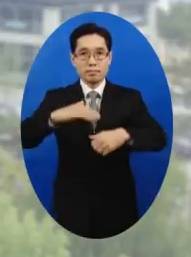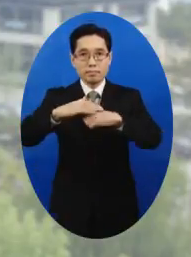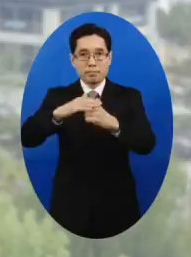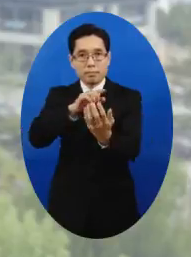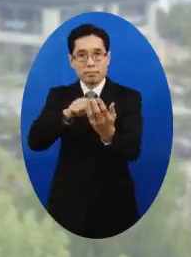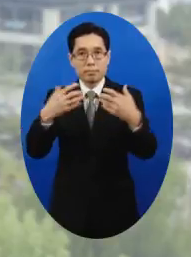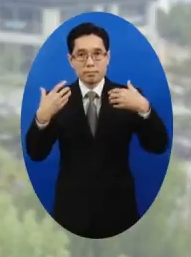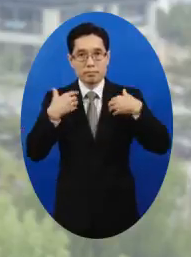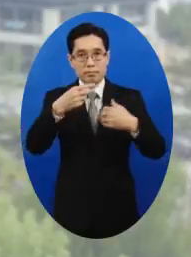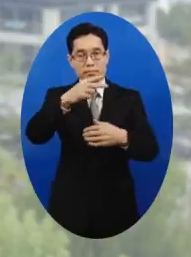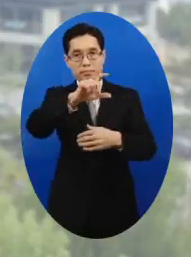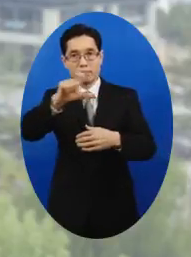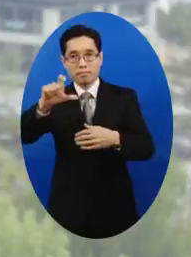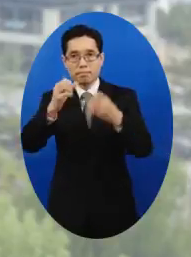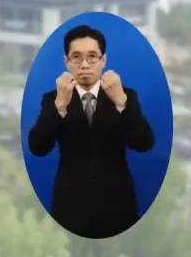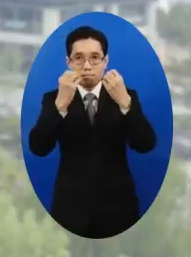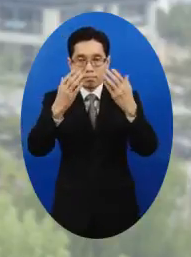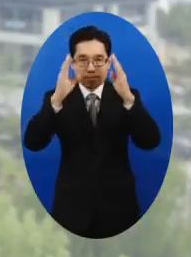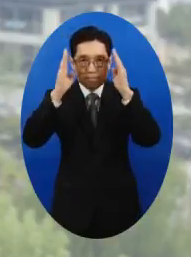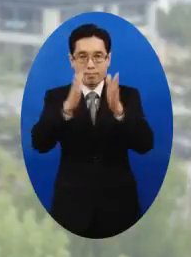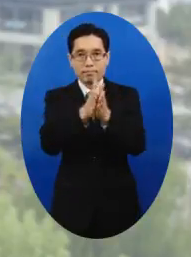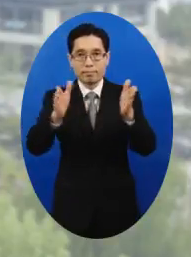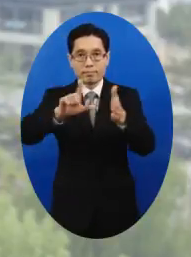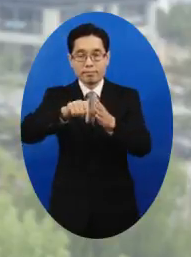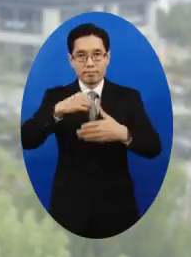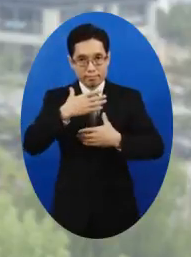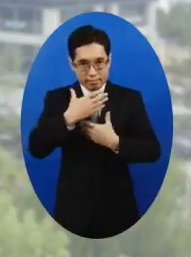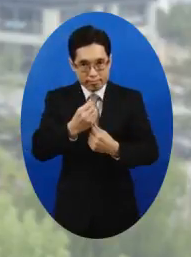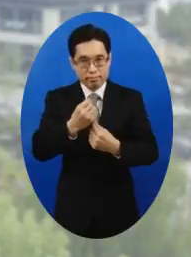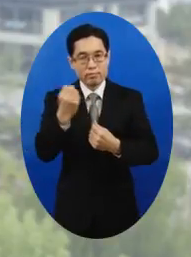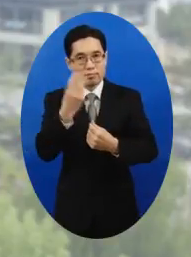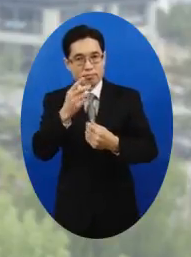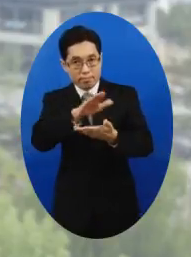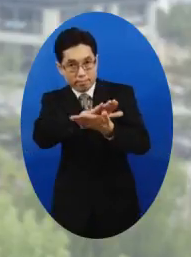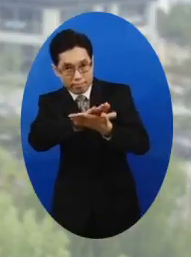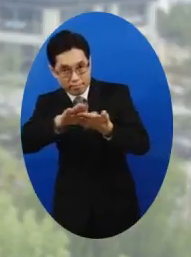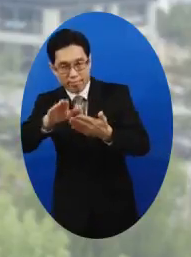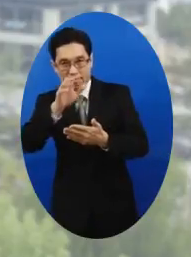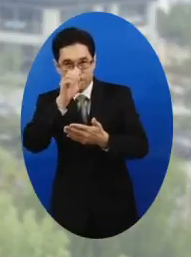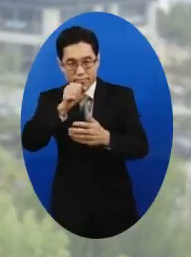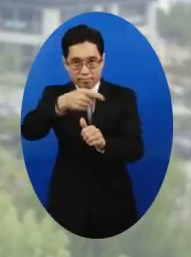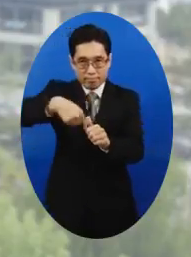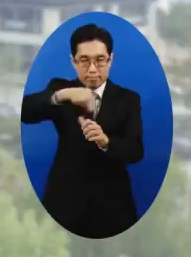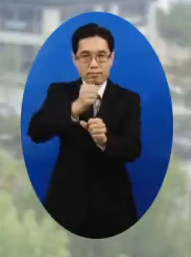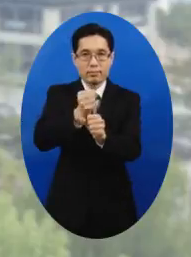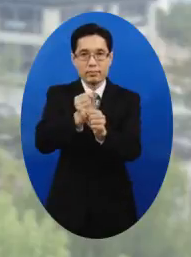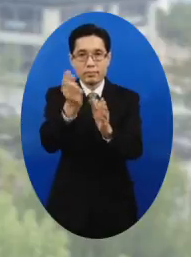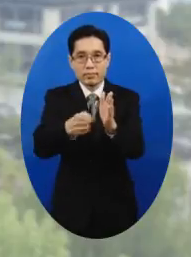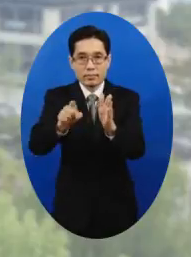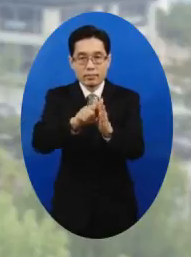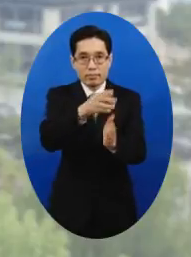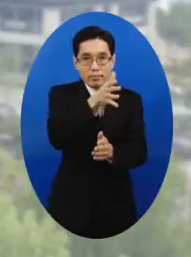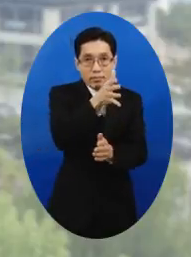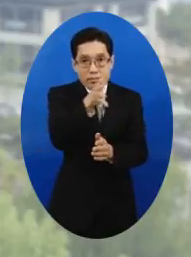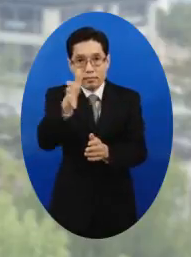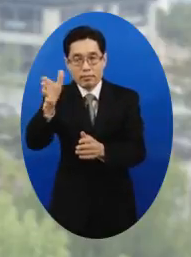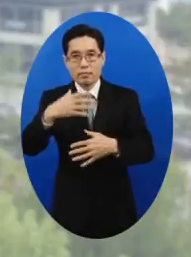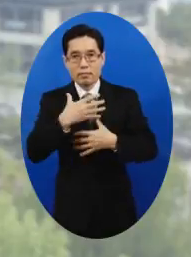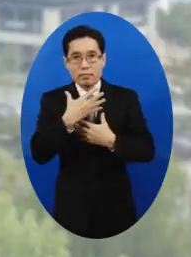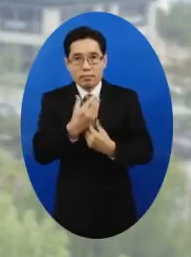대구시교육청 은 2015년 새학기를 맞아 안전하고 쾌적한 교육환경을 조성하기 위해 분야별 안전확보